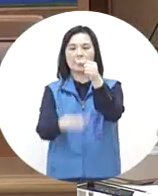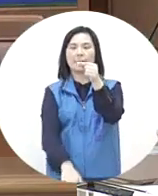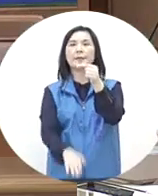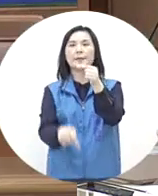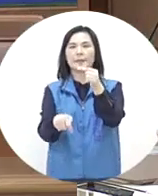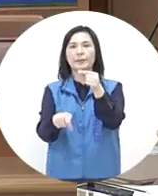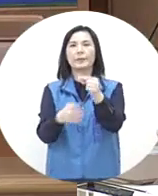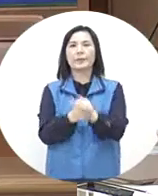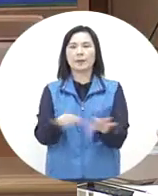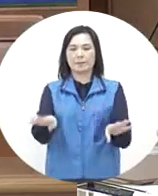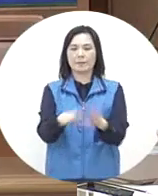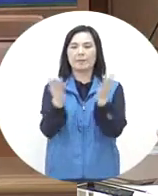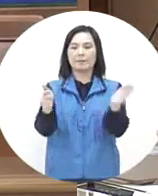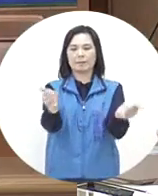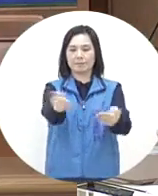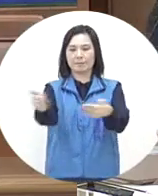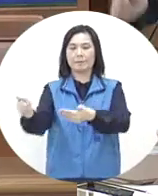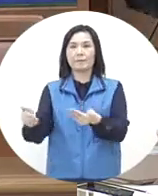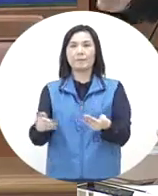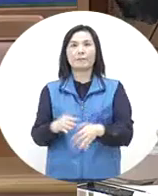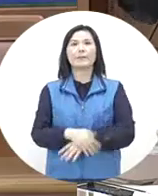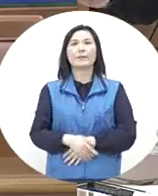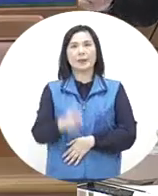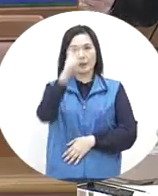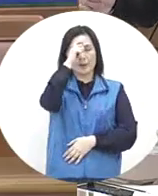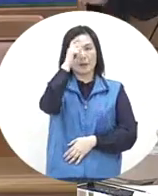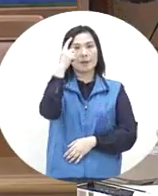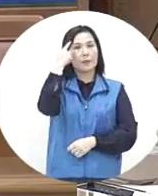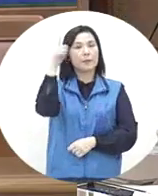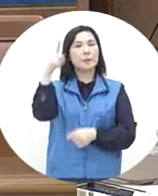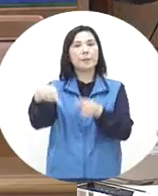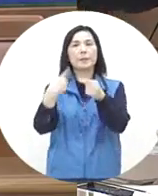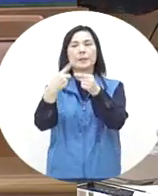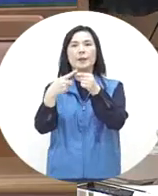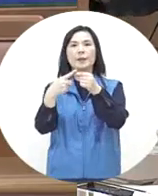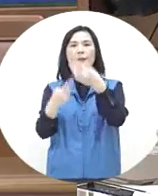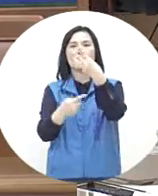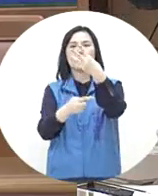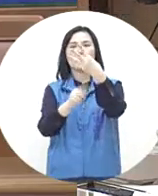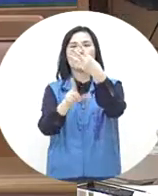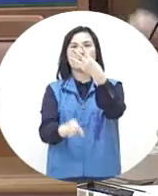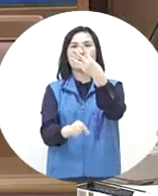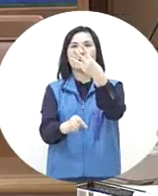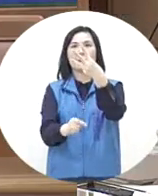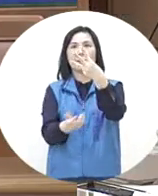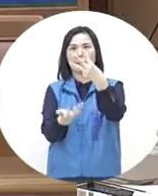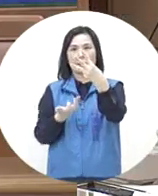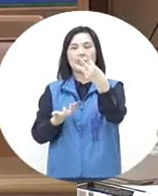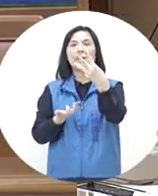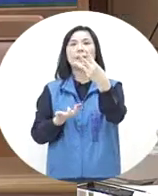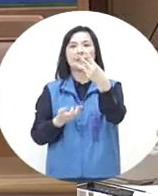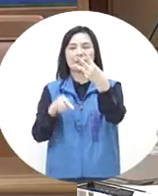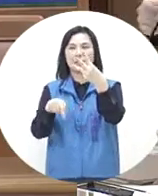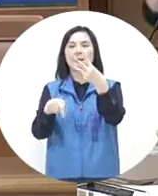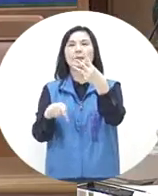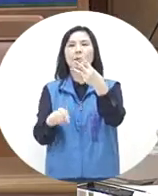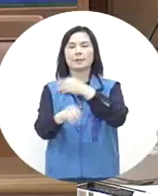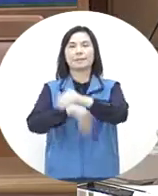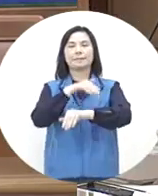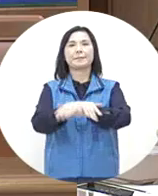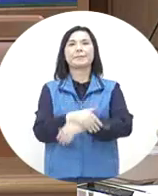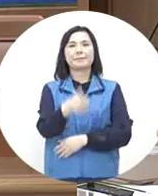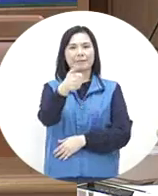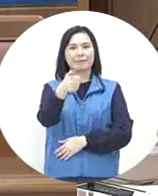年底开工， 哎，年底开工啊，三月希望三月完工。 年底开工，然后 三月 之前一定会完工，这样 完工好不好？ 好，谢谢市长